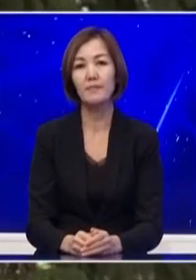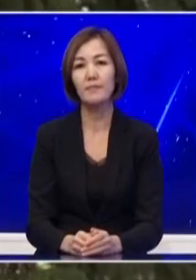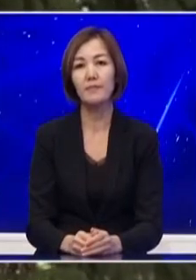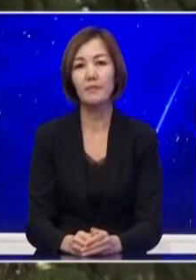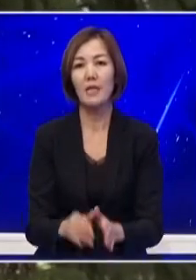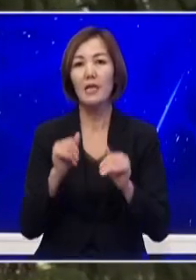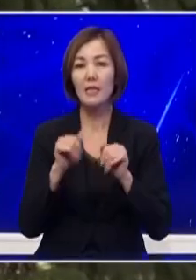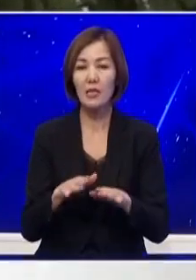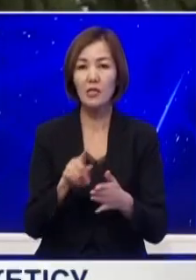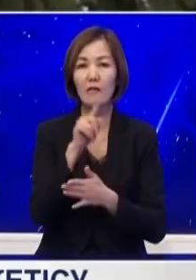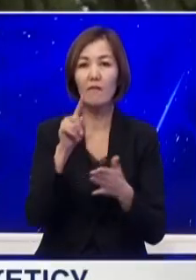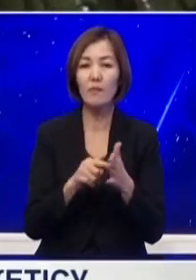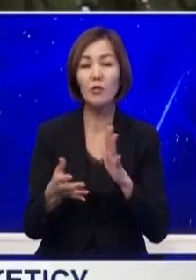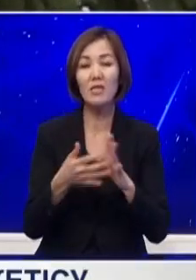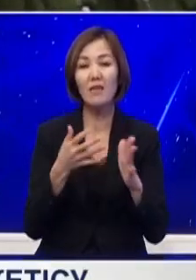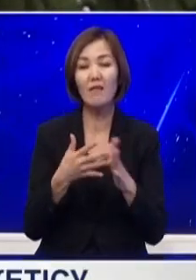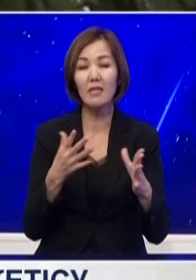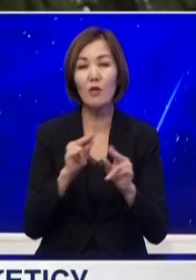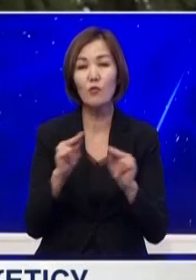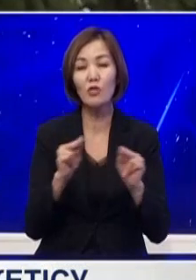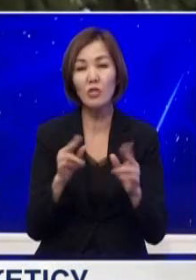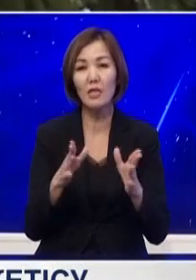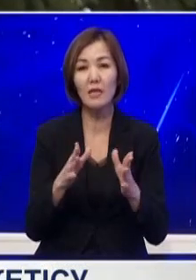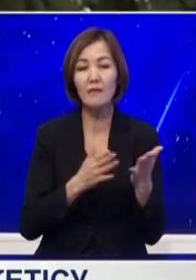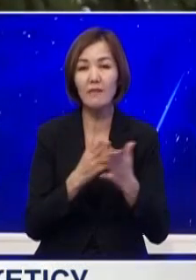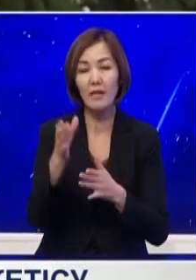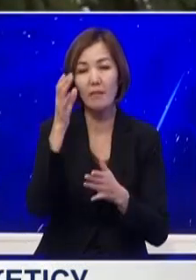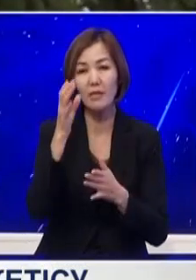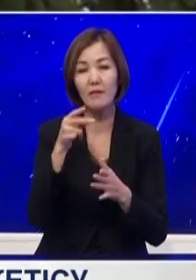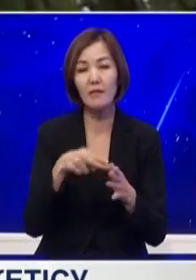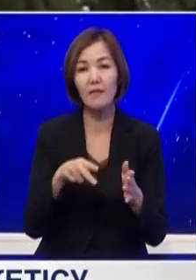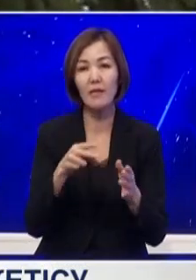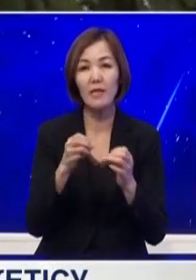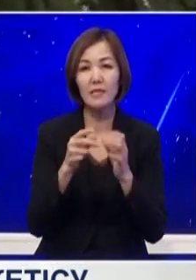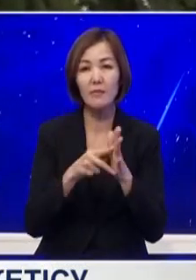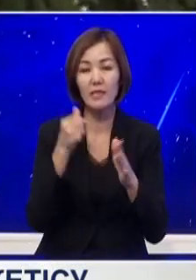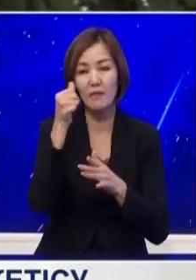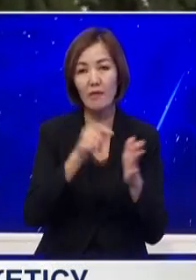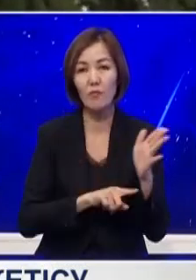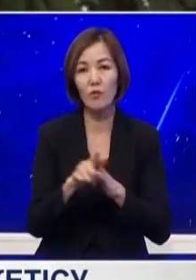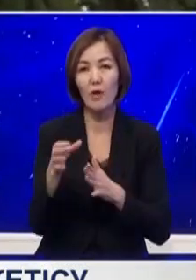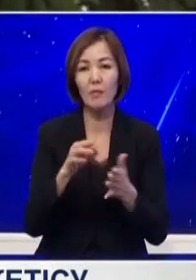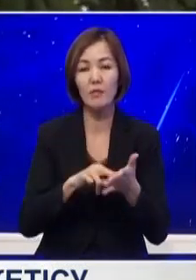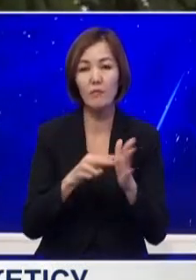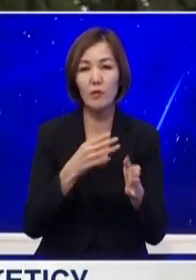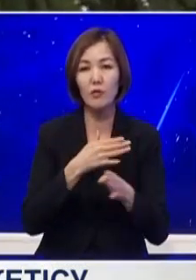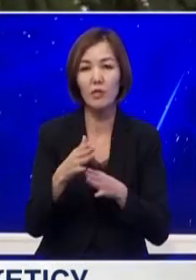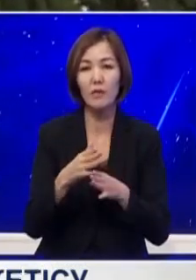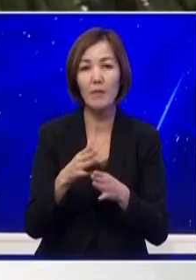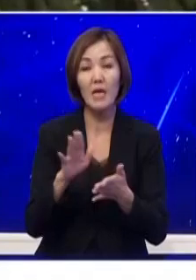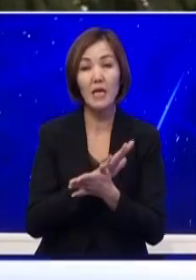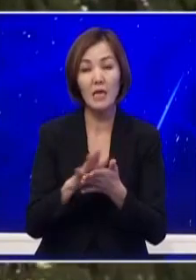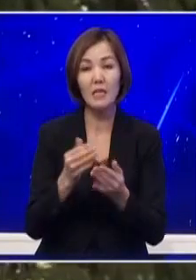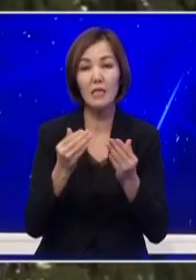Для решения вопроса с нехваткой квалифицированных кадров в сфере образования с 2017 года областным бюджетом выделяются гранты.